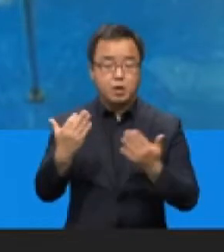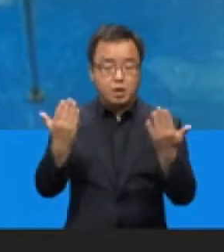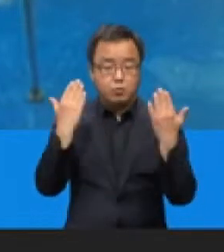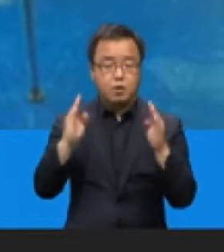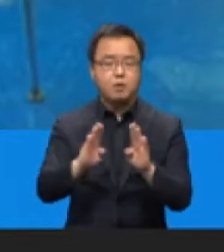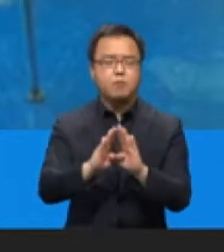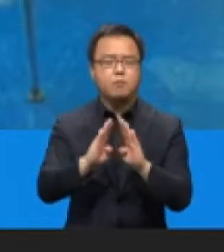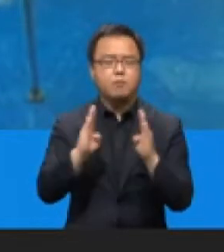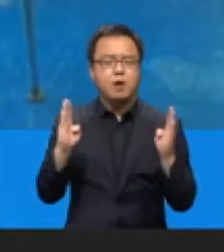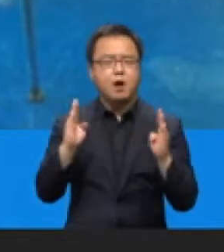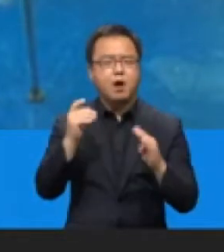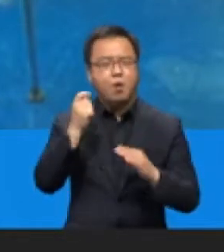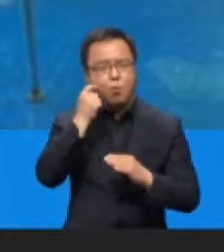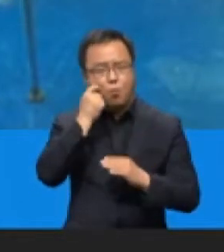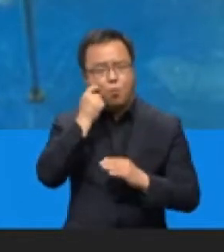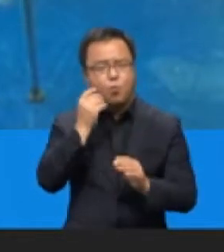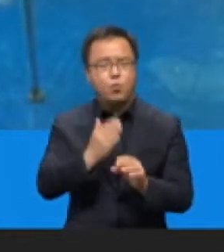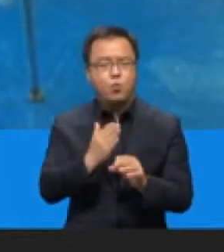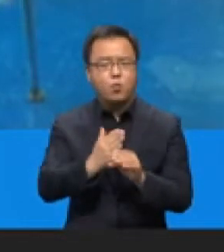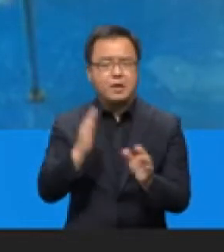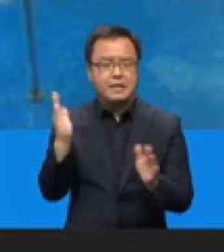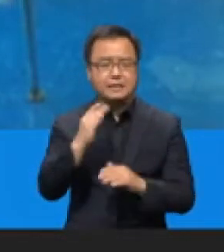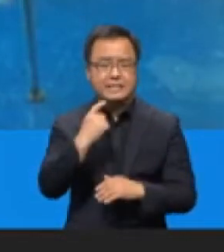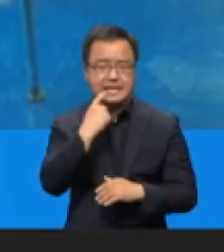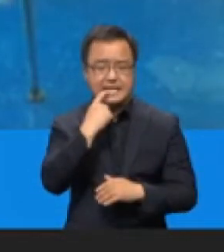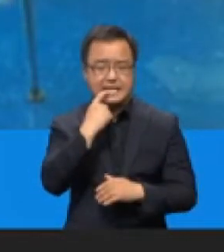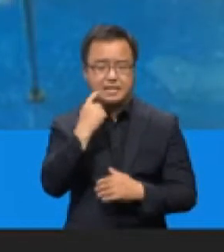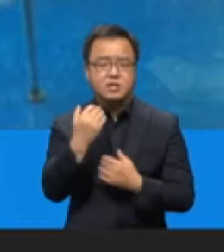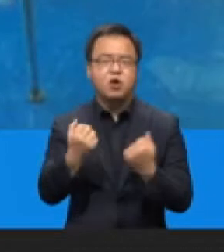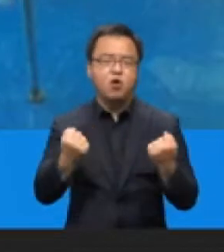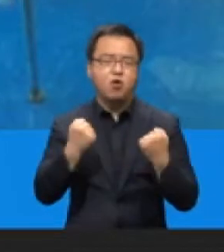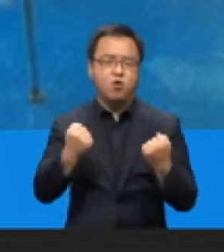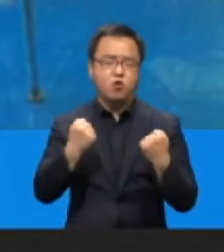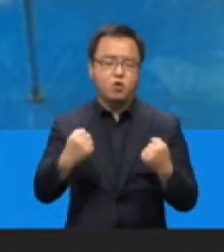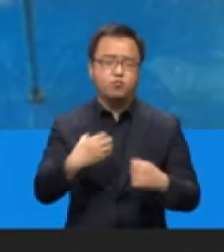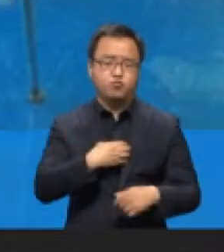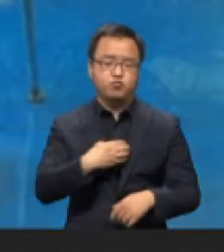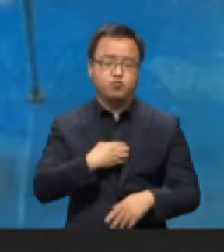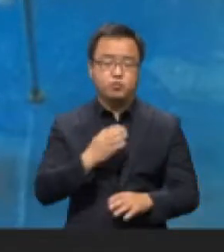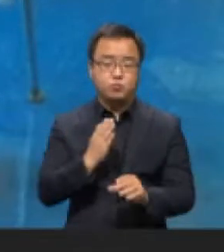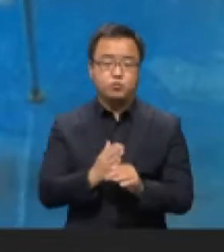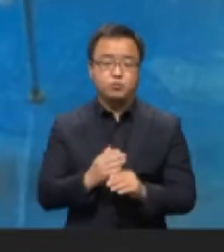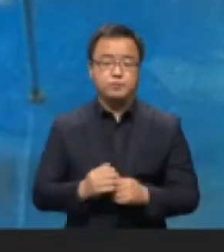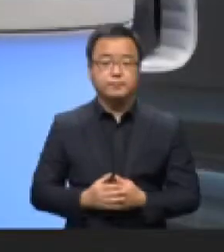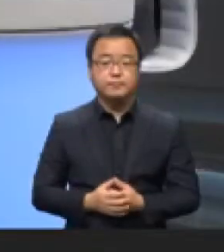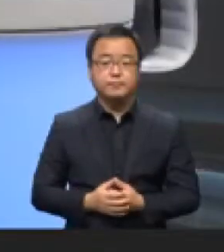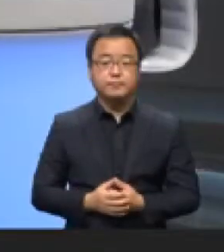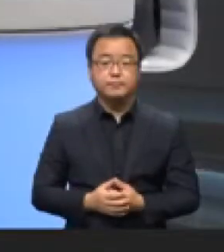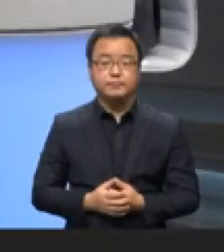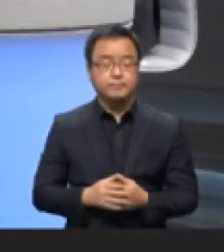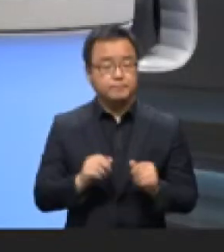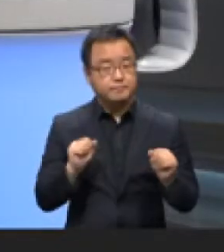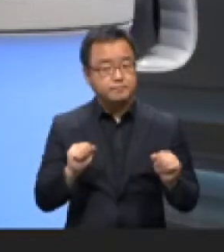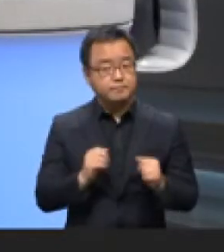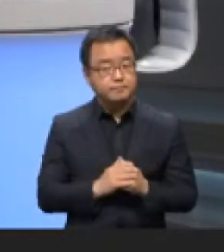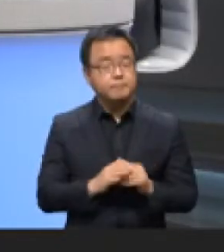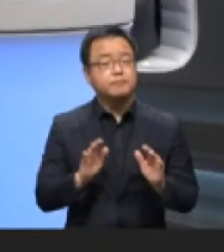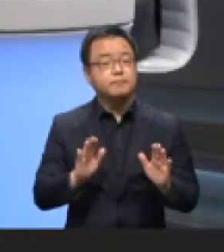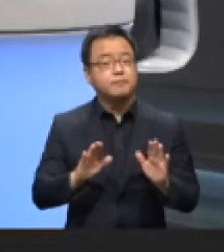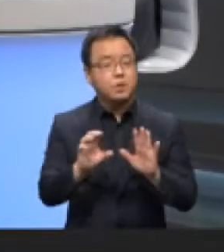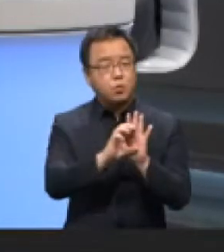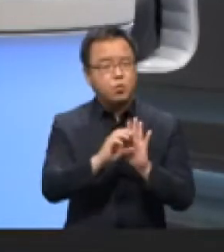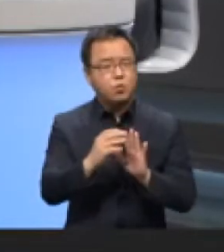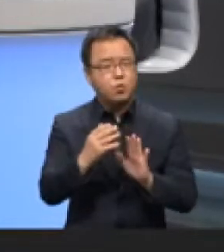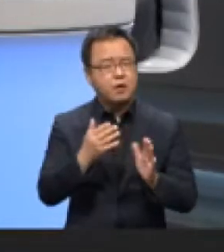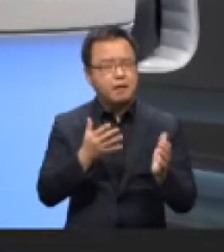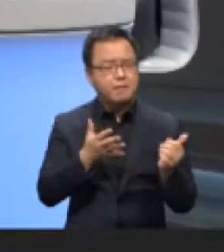학생들의 치아 건강이 위협받고 있는데요. 자세한 내용을 금창호 기자와 알아보겠습니다. 네, 금 기자. 이 코로나의 피해